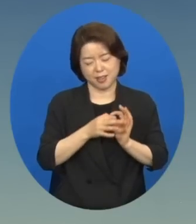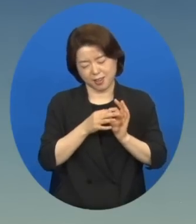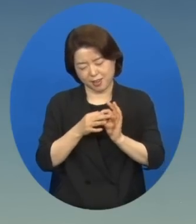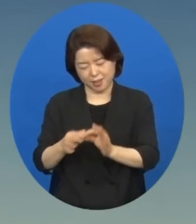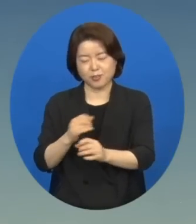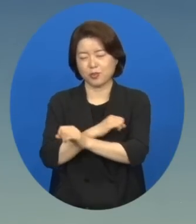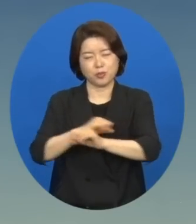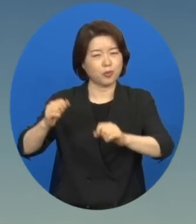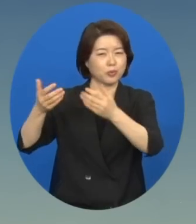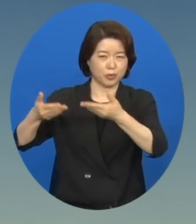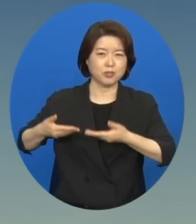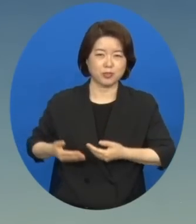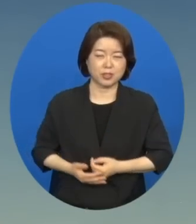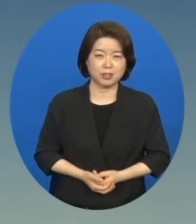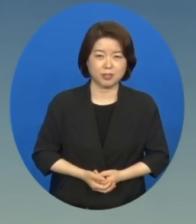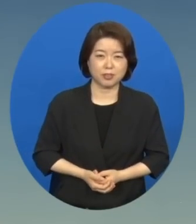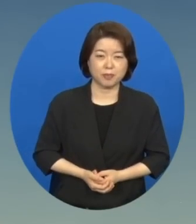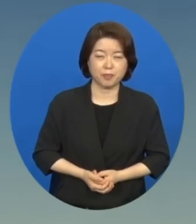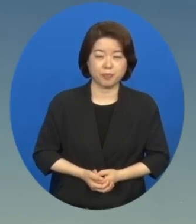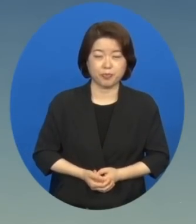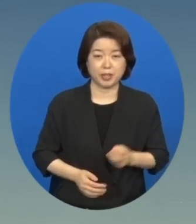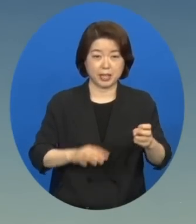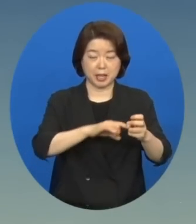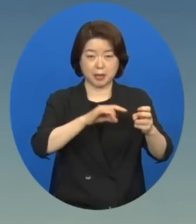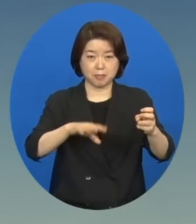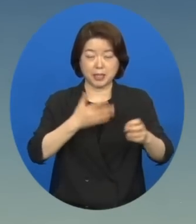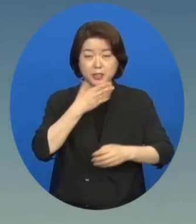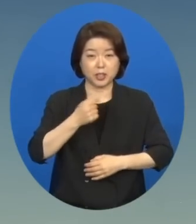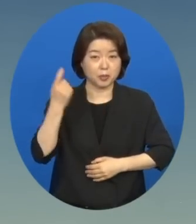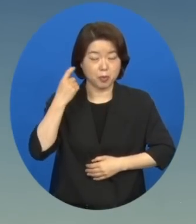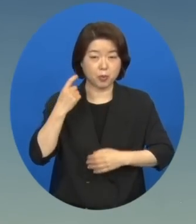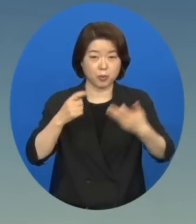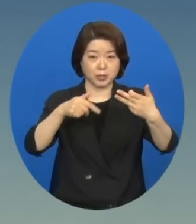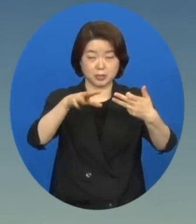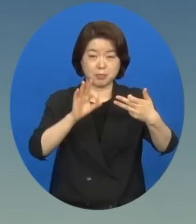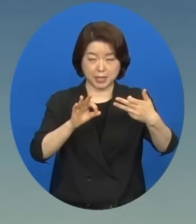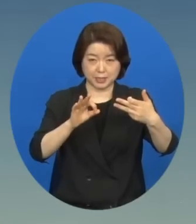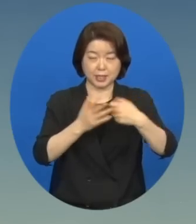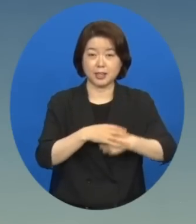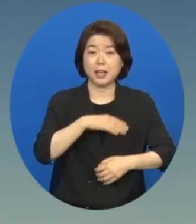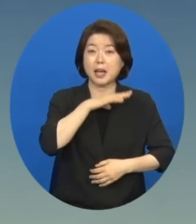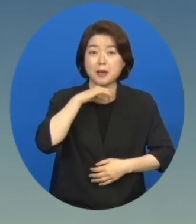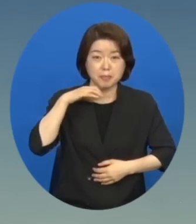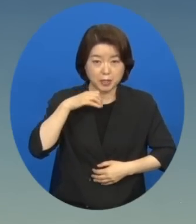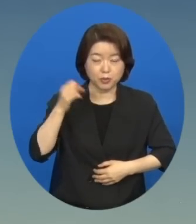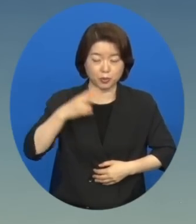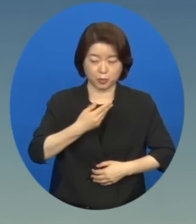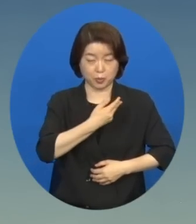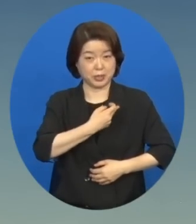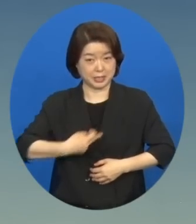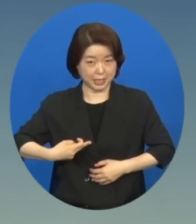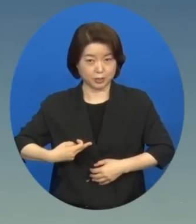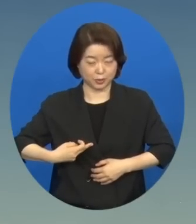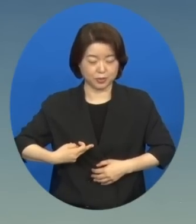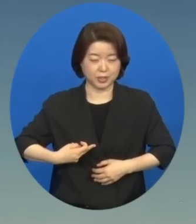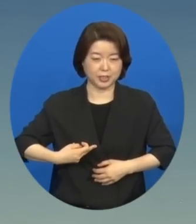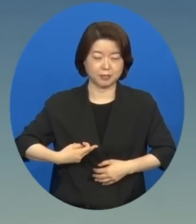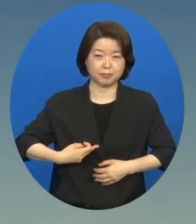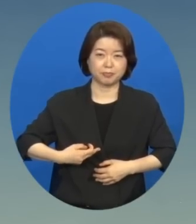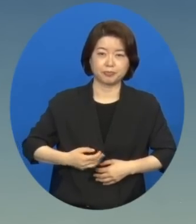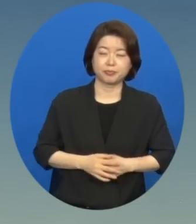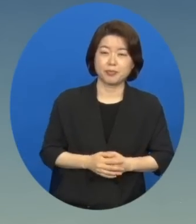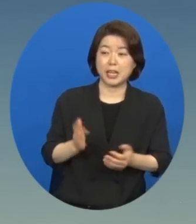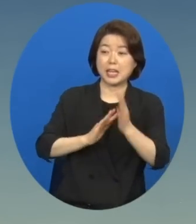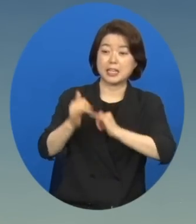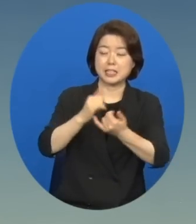끊임없이 용서하시는 거예요. 마태복음 18장에 베드로와 그리고 사도들이, 제자들이